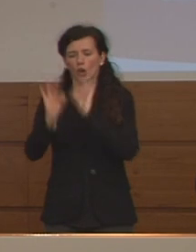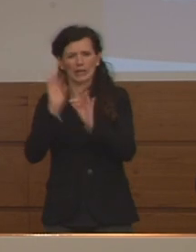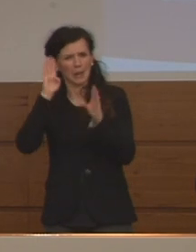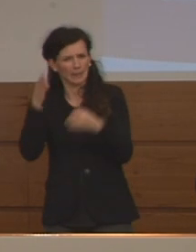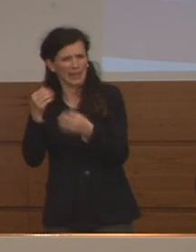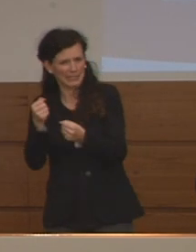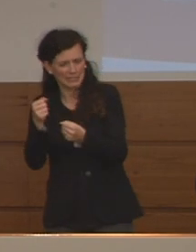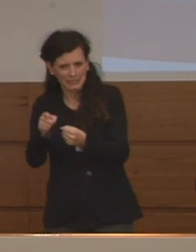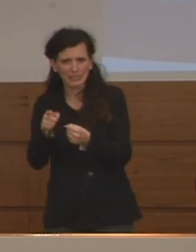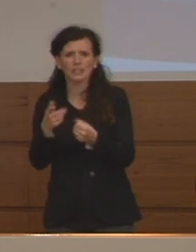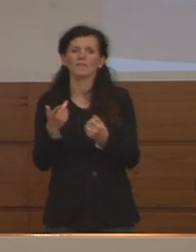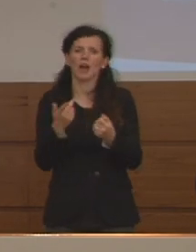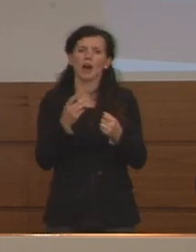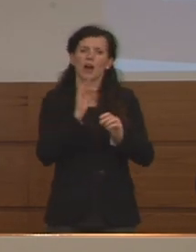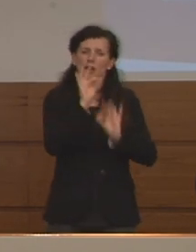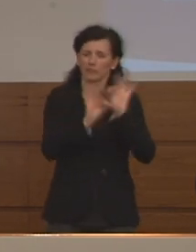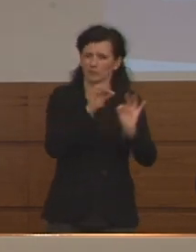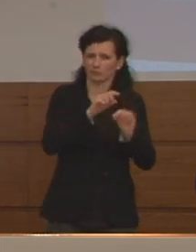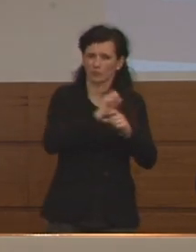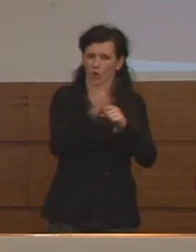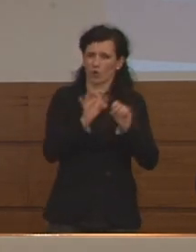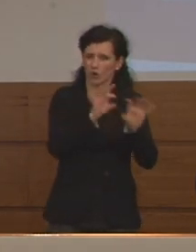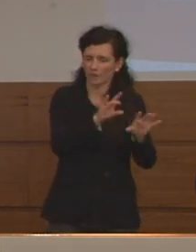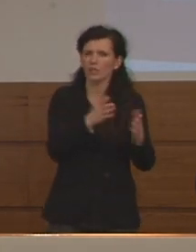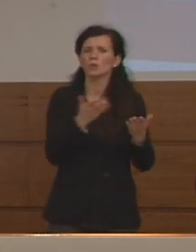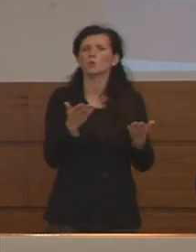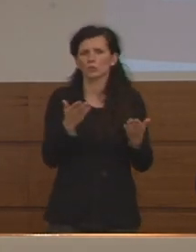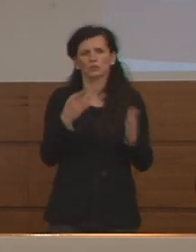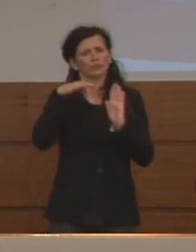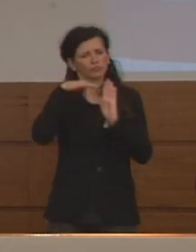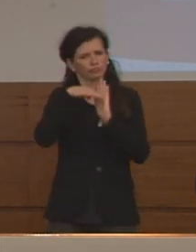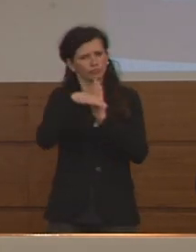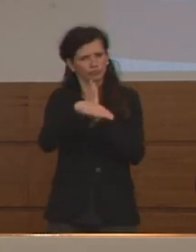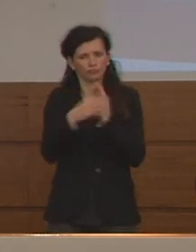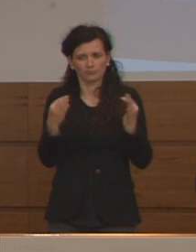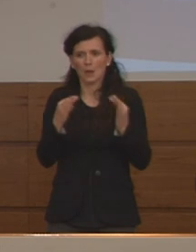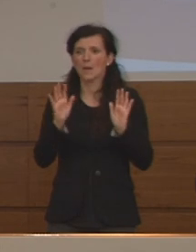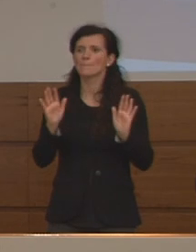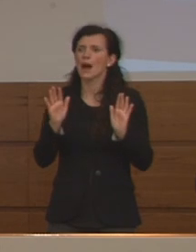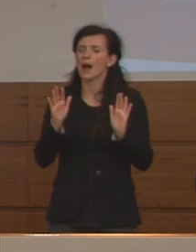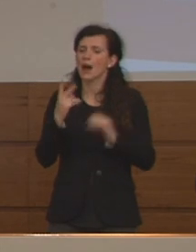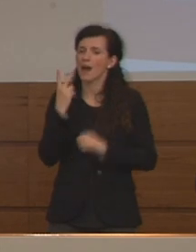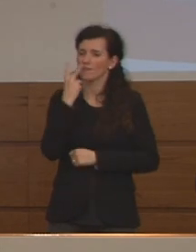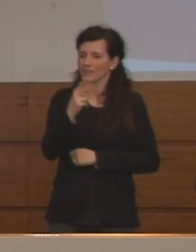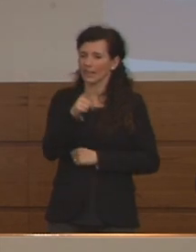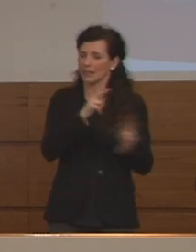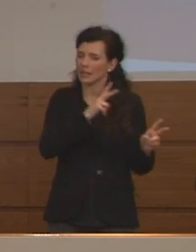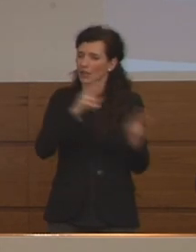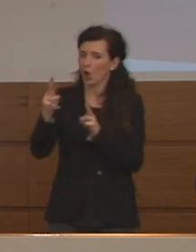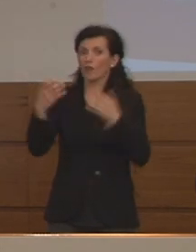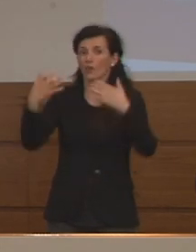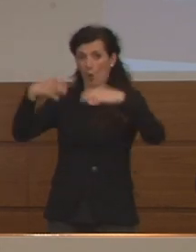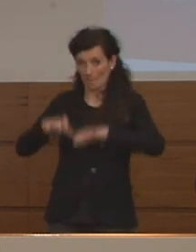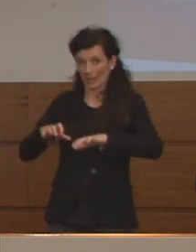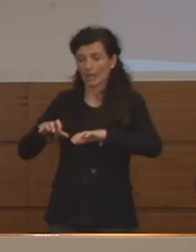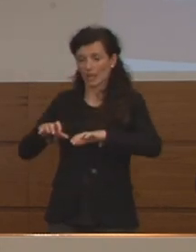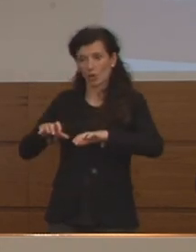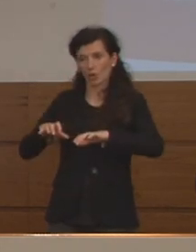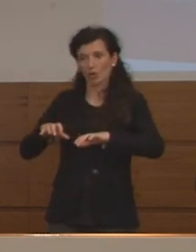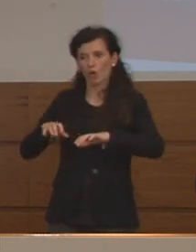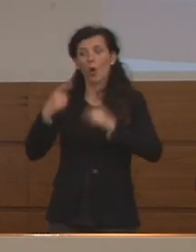notizie volevo capire però se a fronte di un aumento dei casi positivi e una diminuzione dei ricoverati questo sta avvenendo